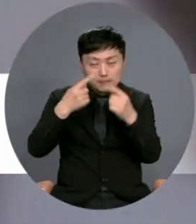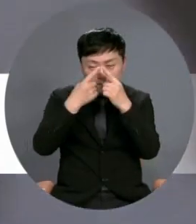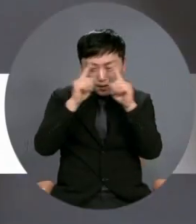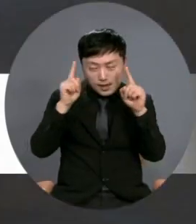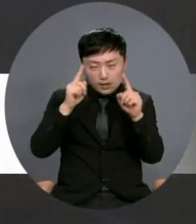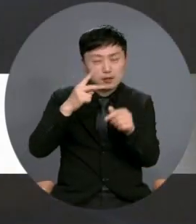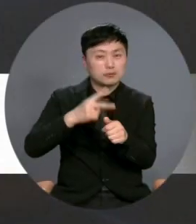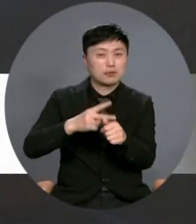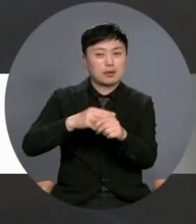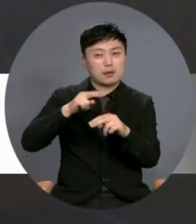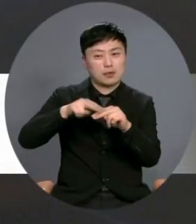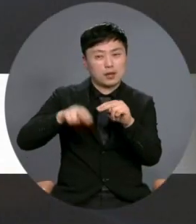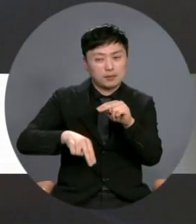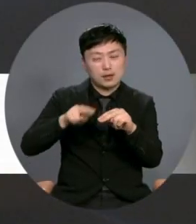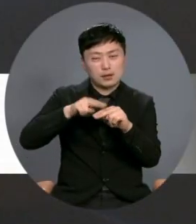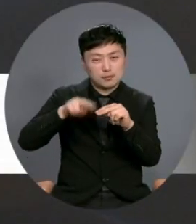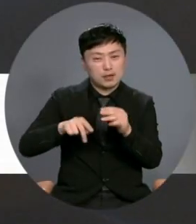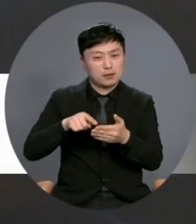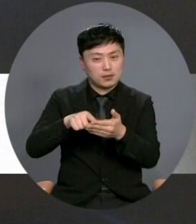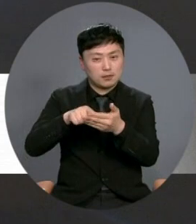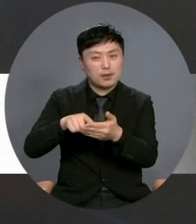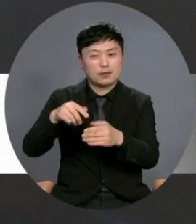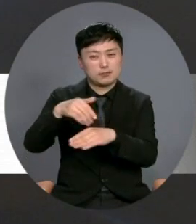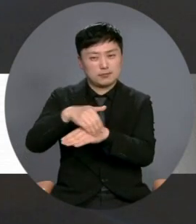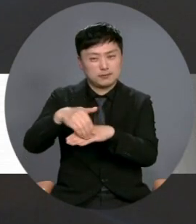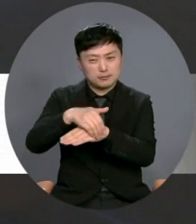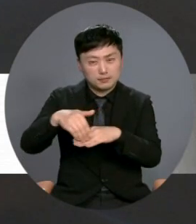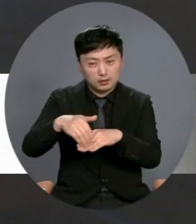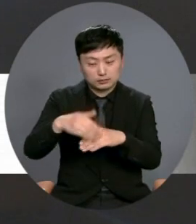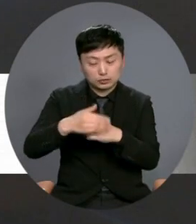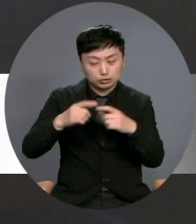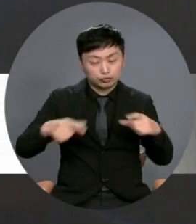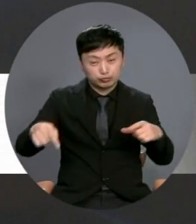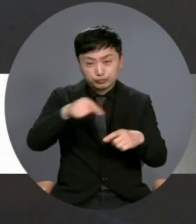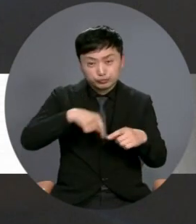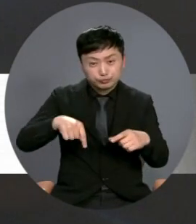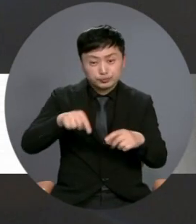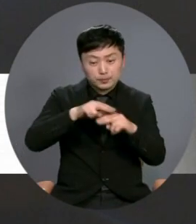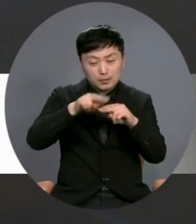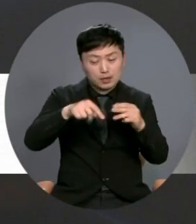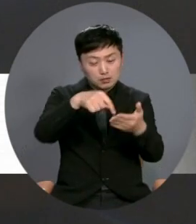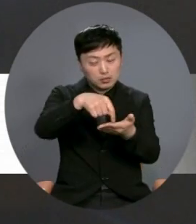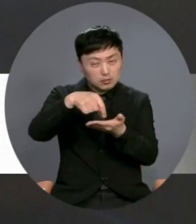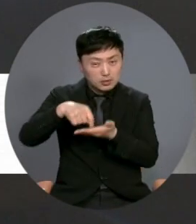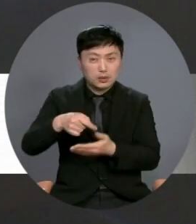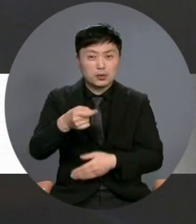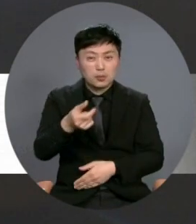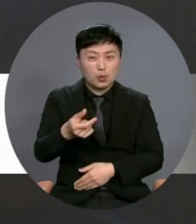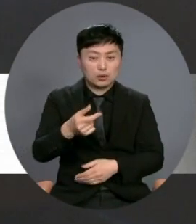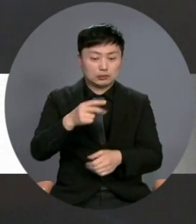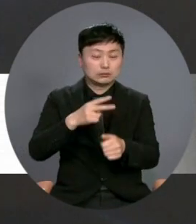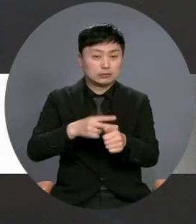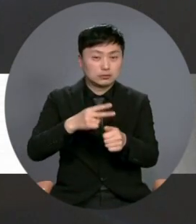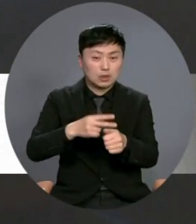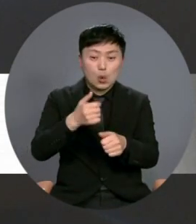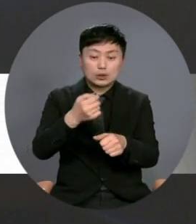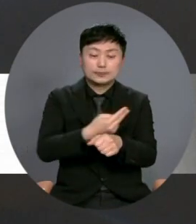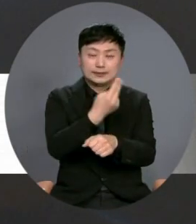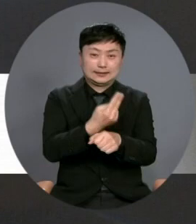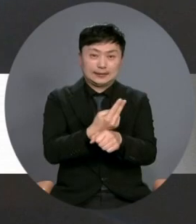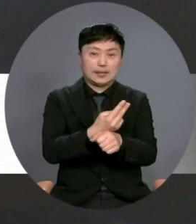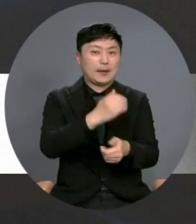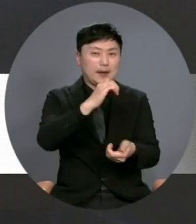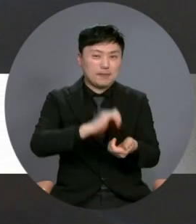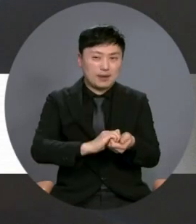나섰습니다. 대구에서는 사직서를 낸 의사는 많지 않은 것으로 파악되는데요. 의사의 주 52시간 근무가 시작되면